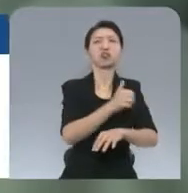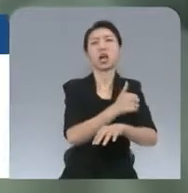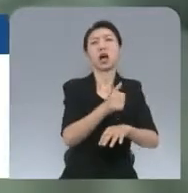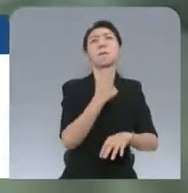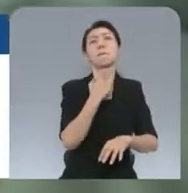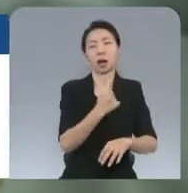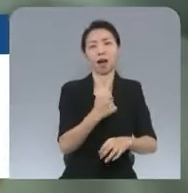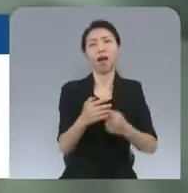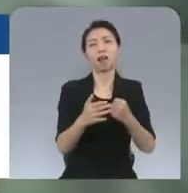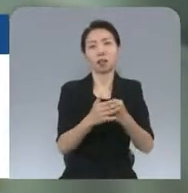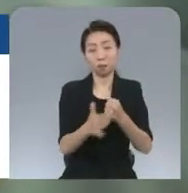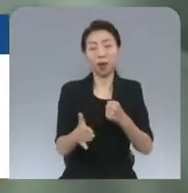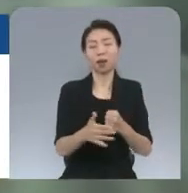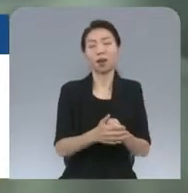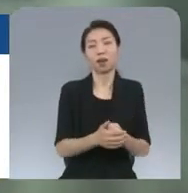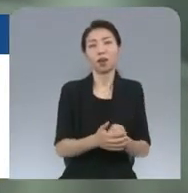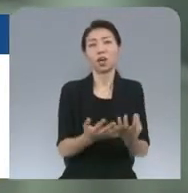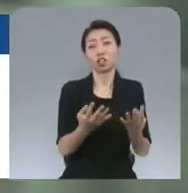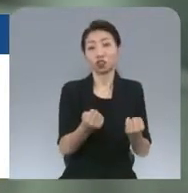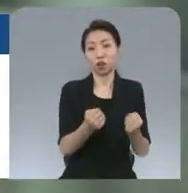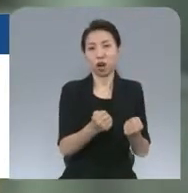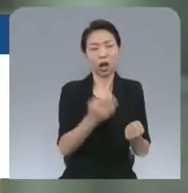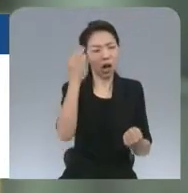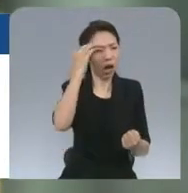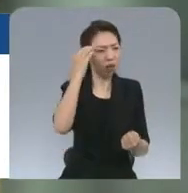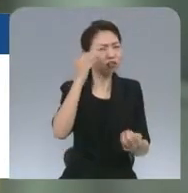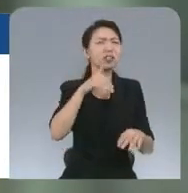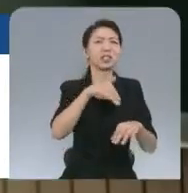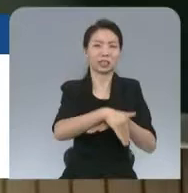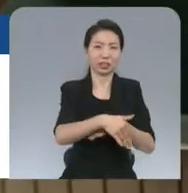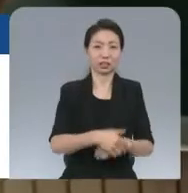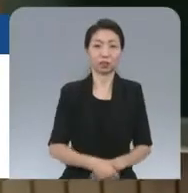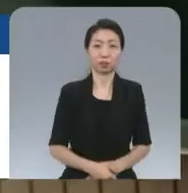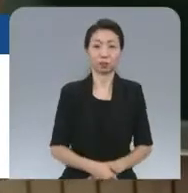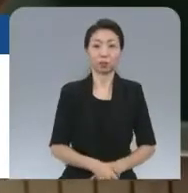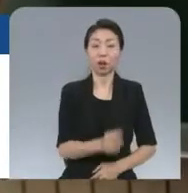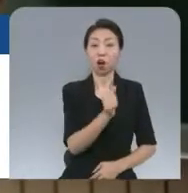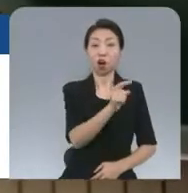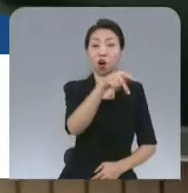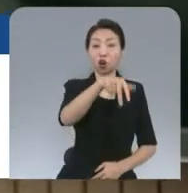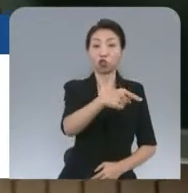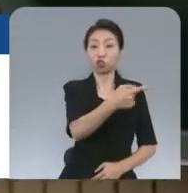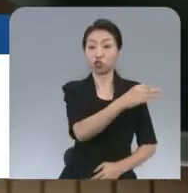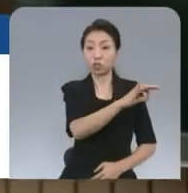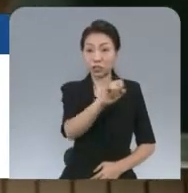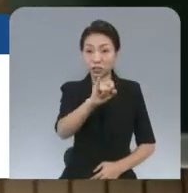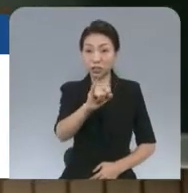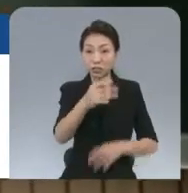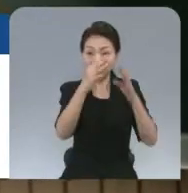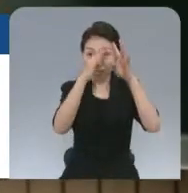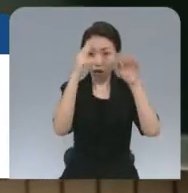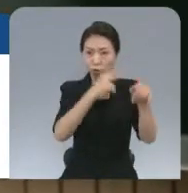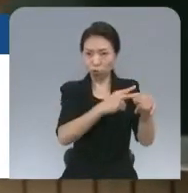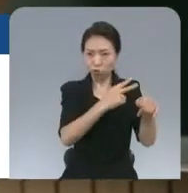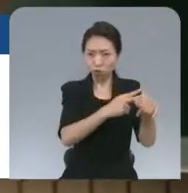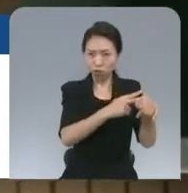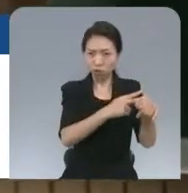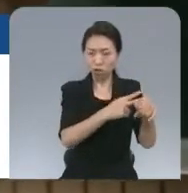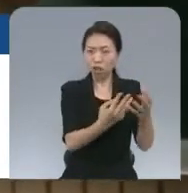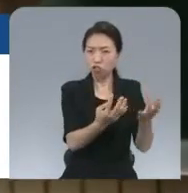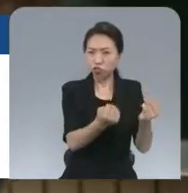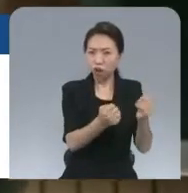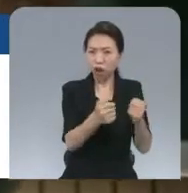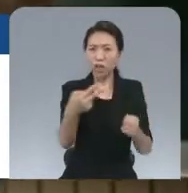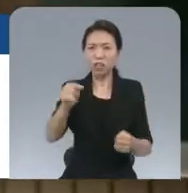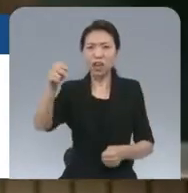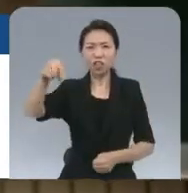mache süchtig sollte er wurde in den usa geboren besuchte jedoch in südkorea die schule und machte dort